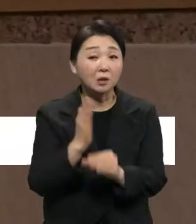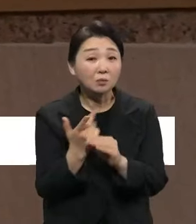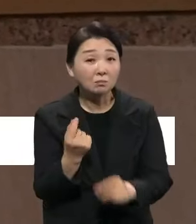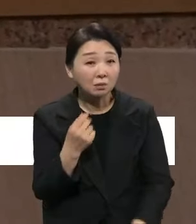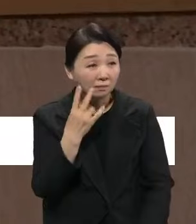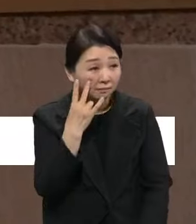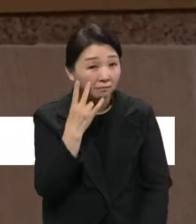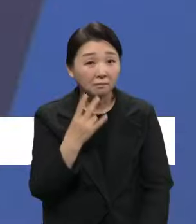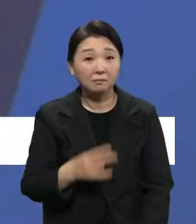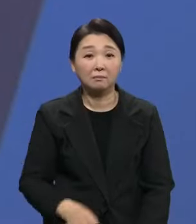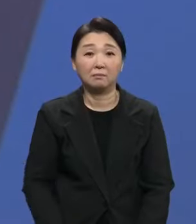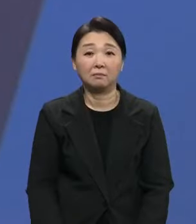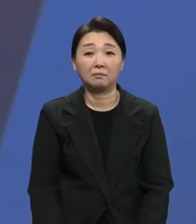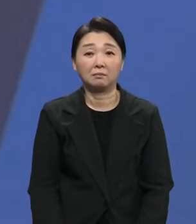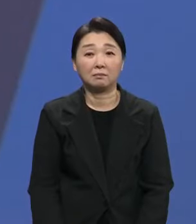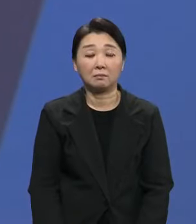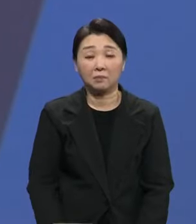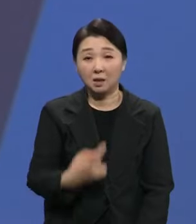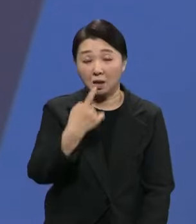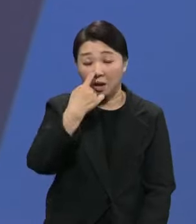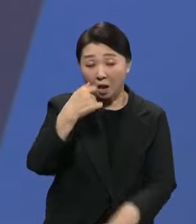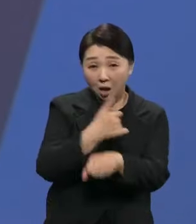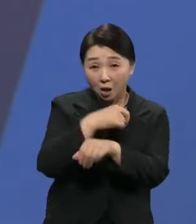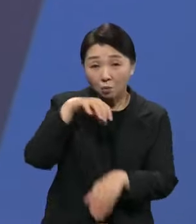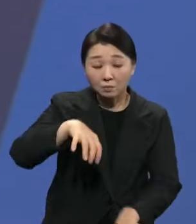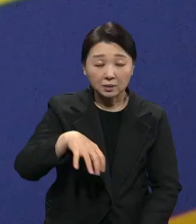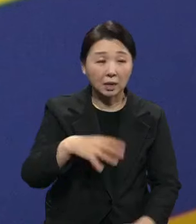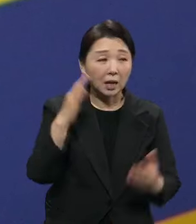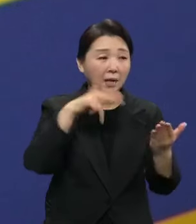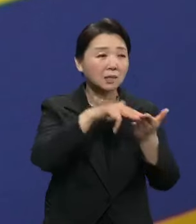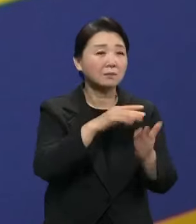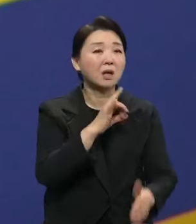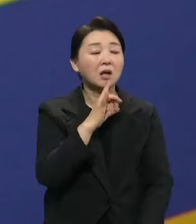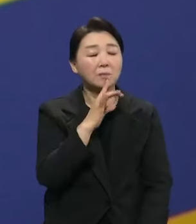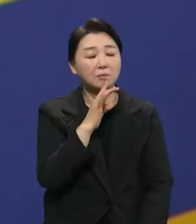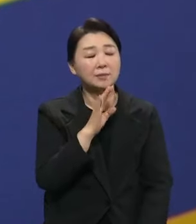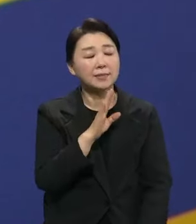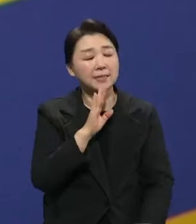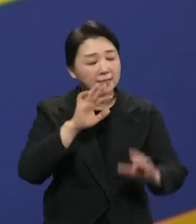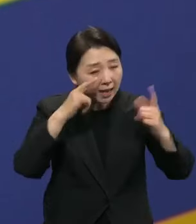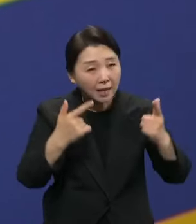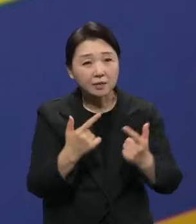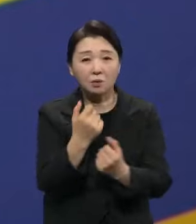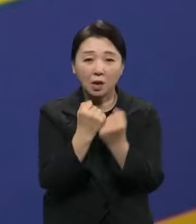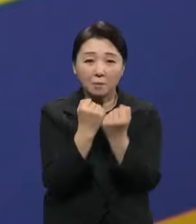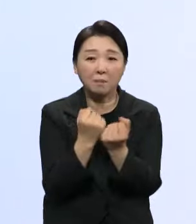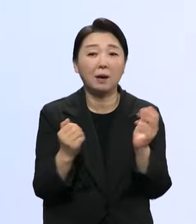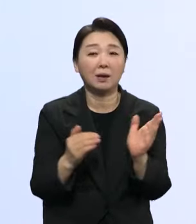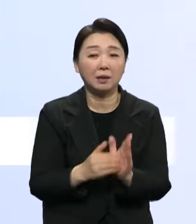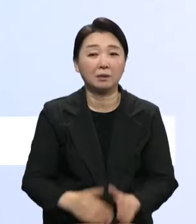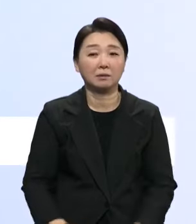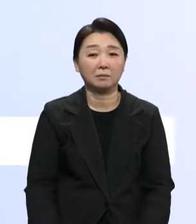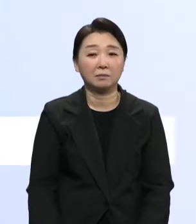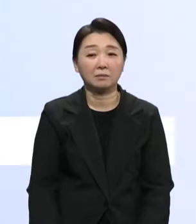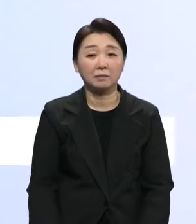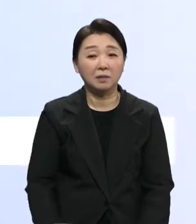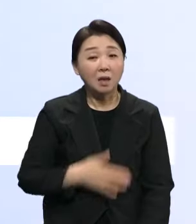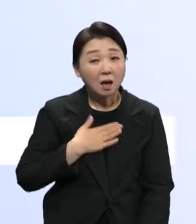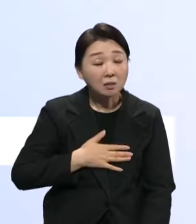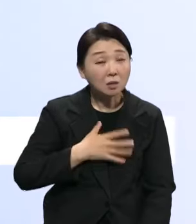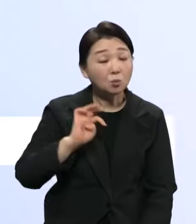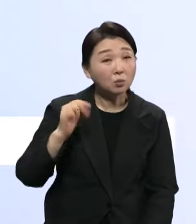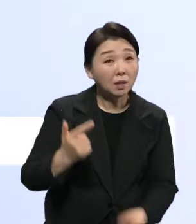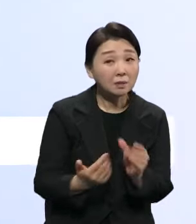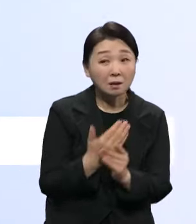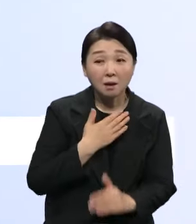건가요? 학원 측은 학생 주장일 뿐 사실이 아니라고 해명했습니다. 시절의 동창 사건은 무조건